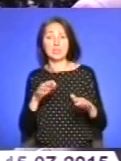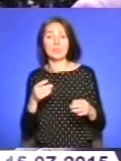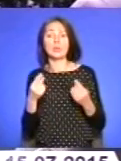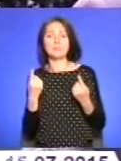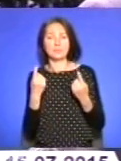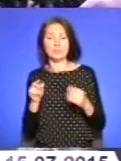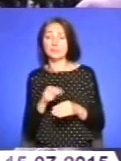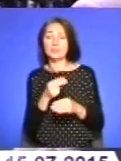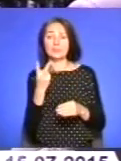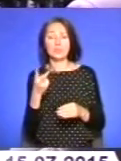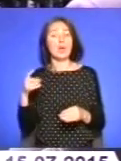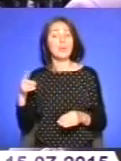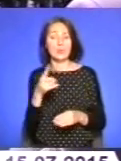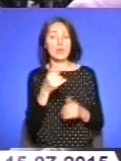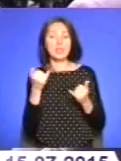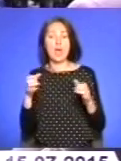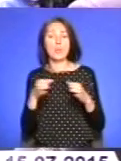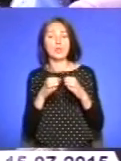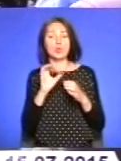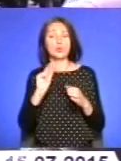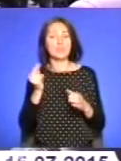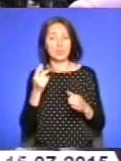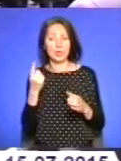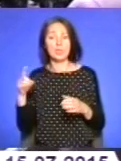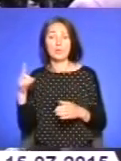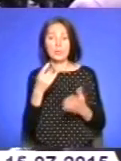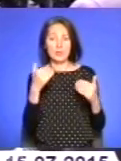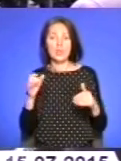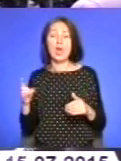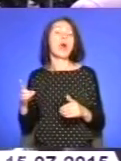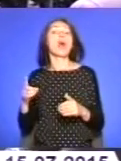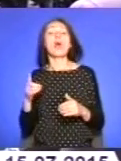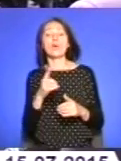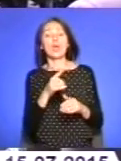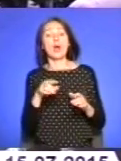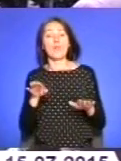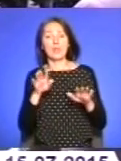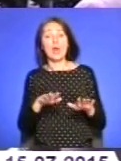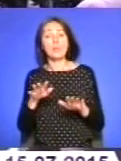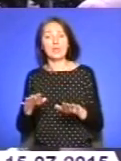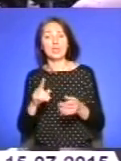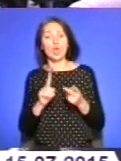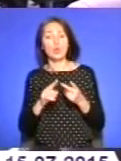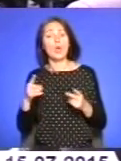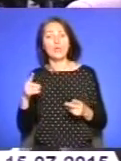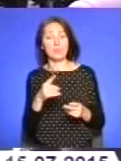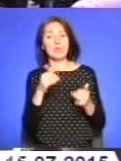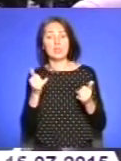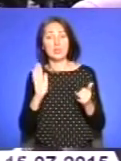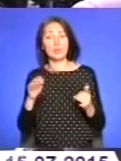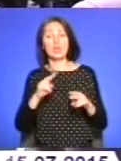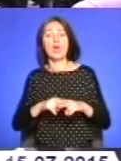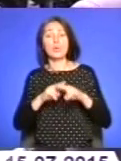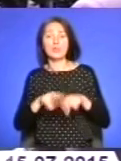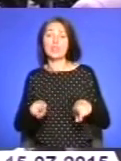автомобілі для батальйону «Січ». Один автомобіль вже виїхав на позиції, другий автомобіль зараз буде посвячений,